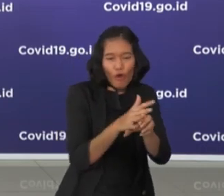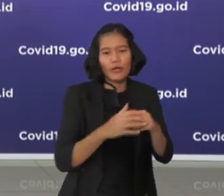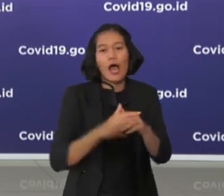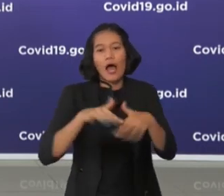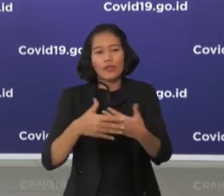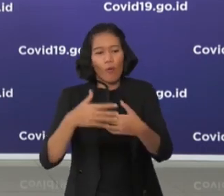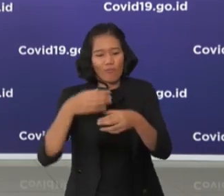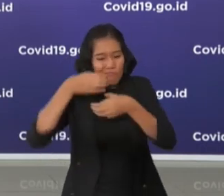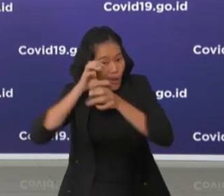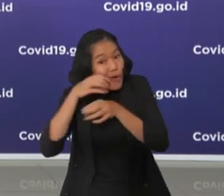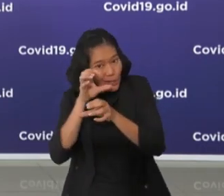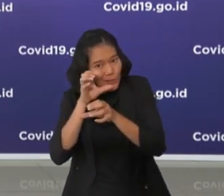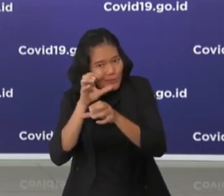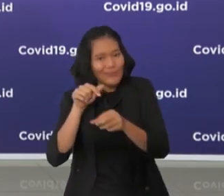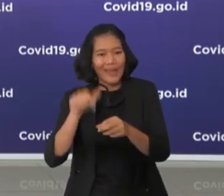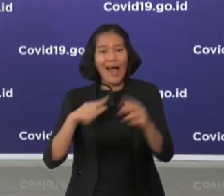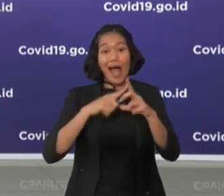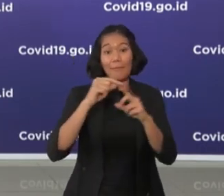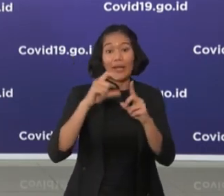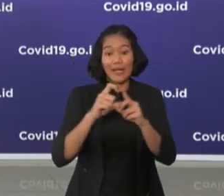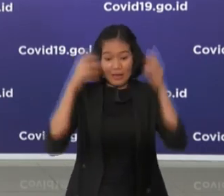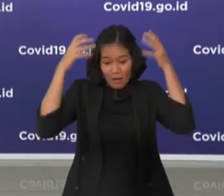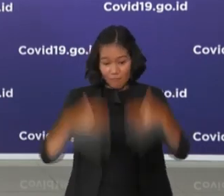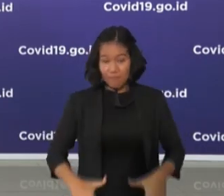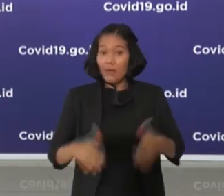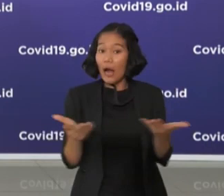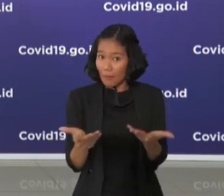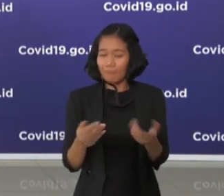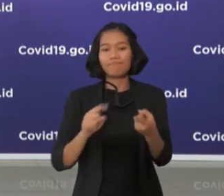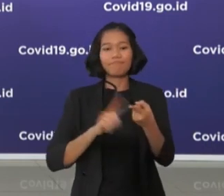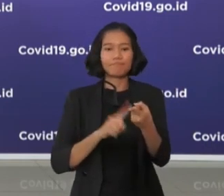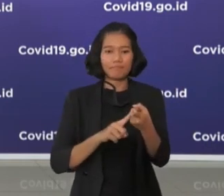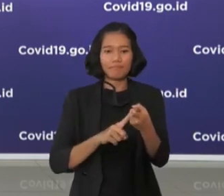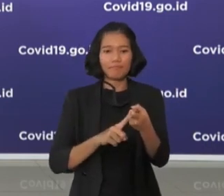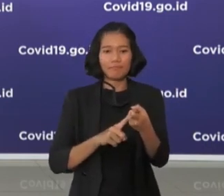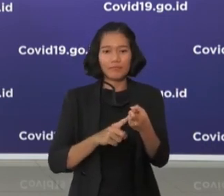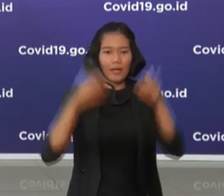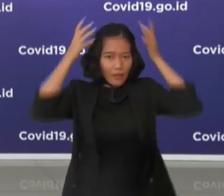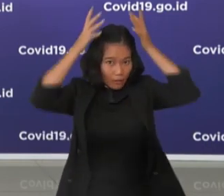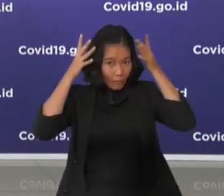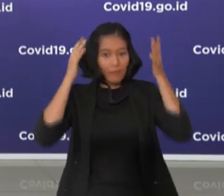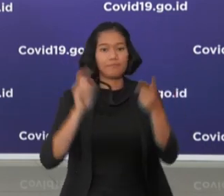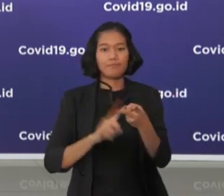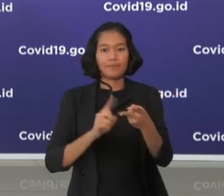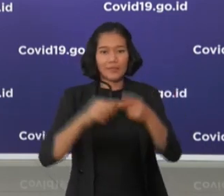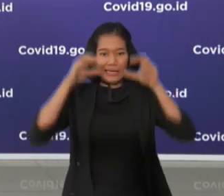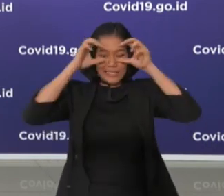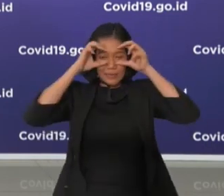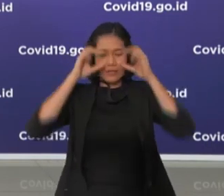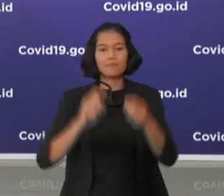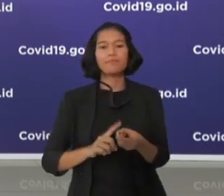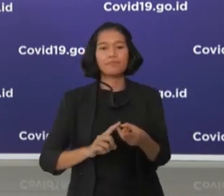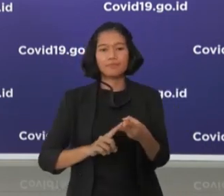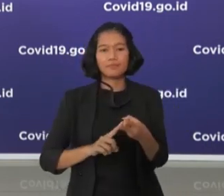maka APD yang dibutuhkan adalah antara lain penutup kepala kacamata